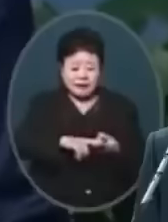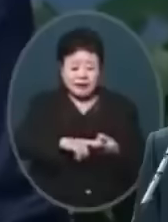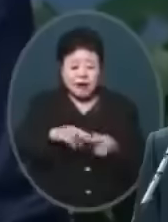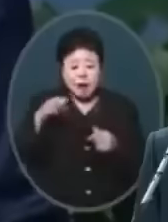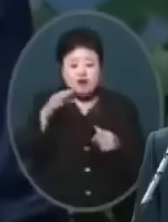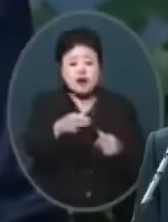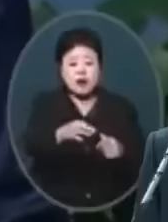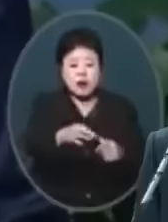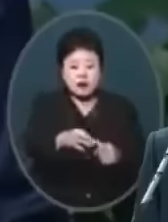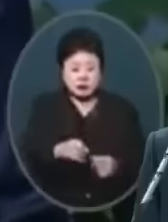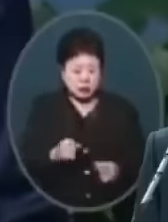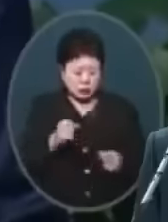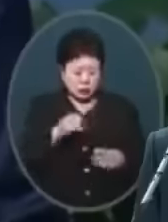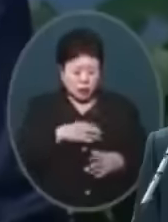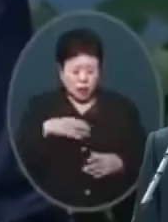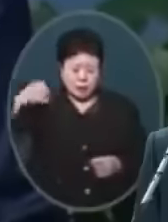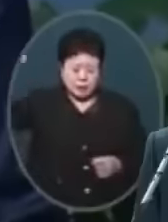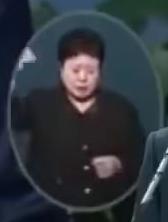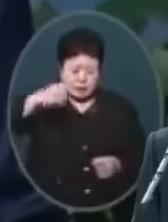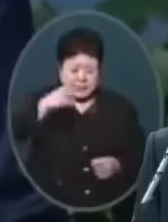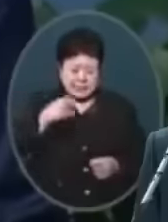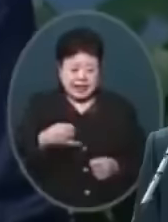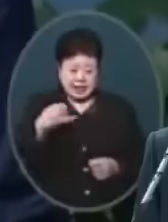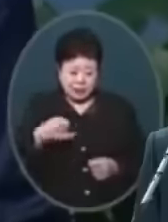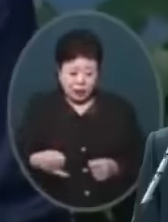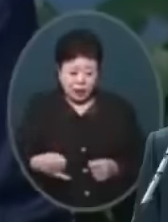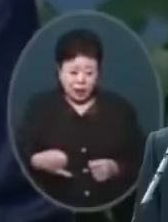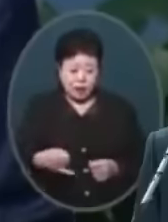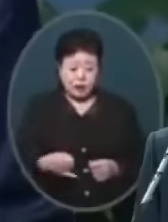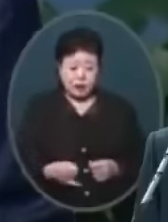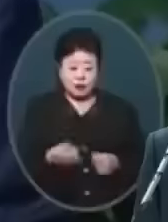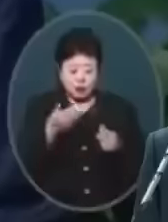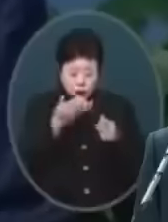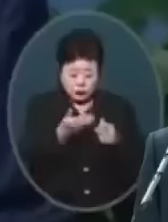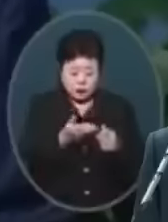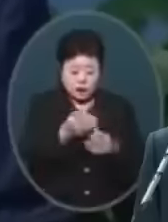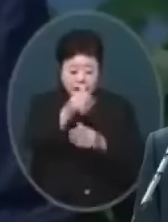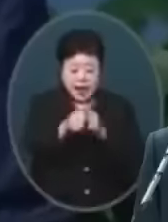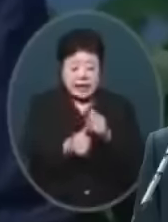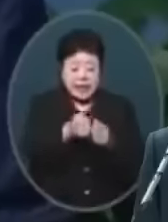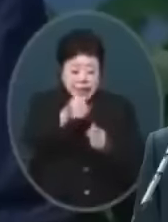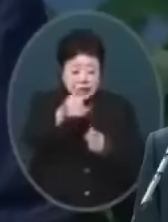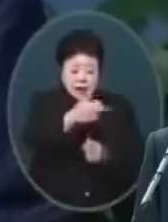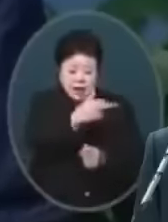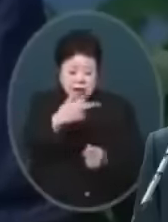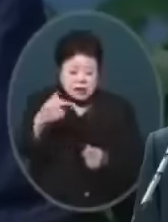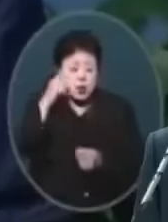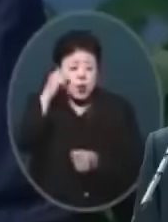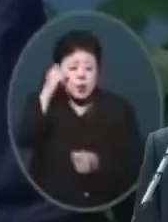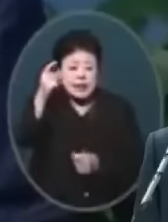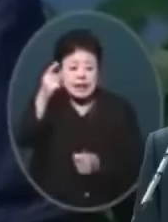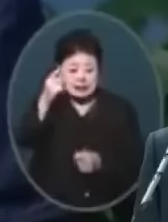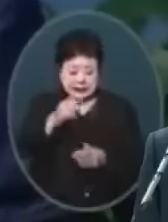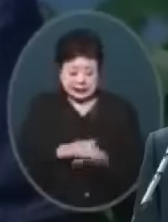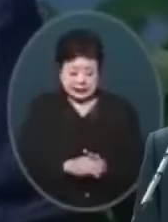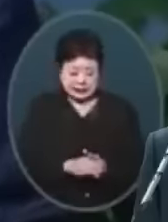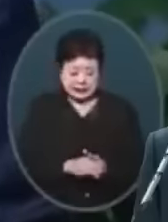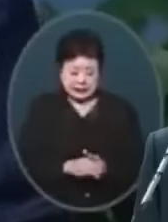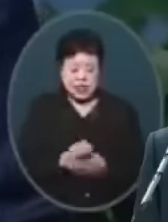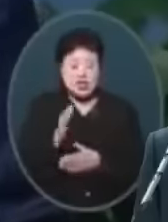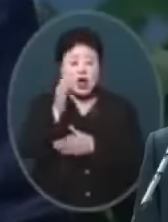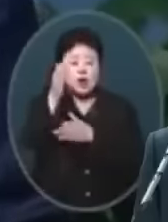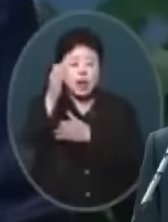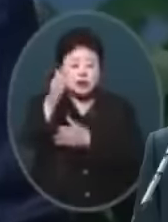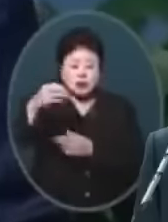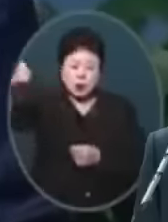불러내 그 기이한 빛에 대한 증언을 시키려고 한다. 하나님의 크시고 위대하시고 그